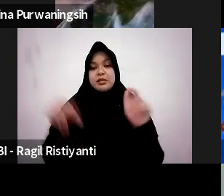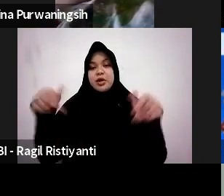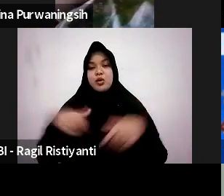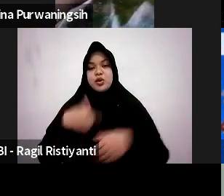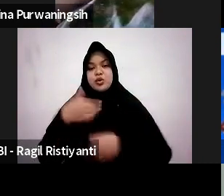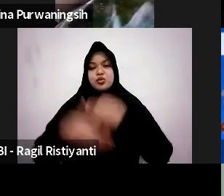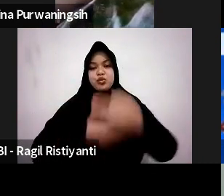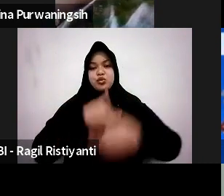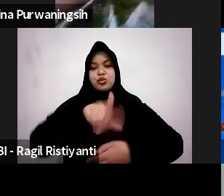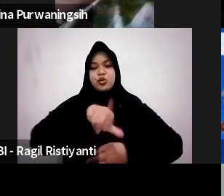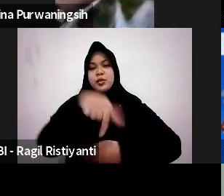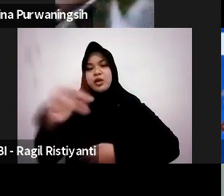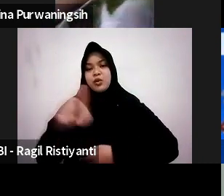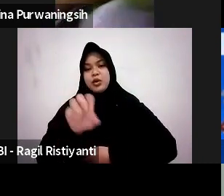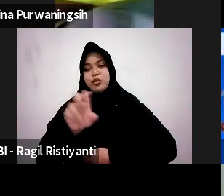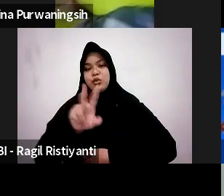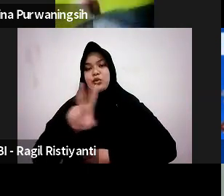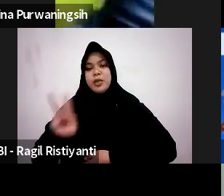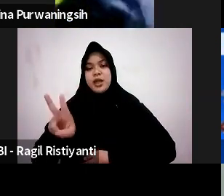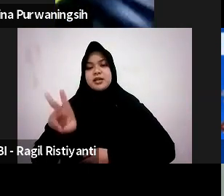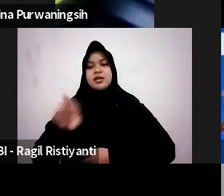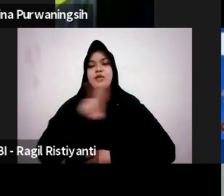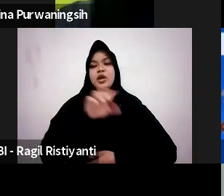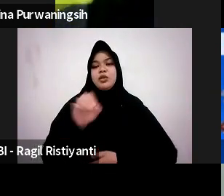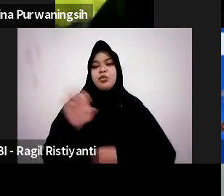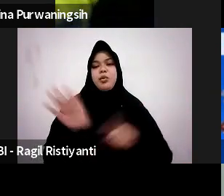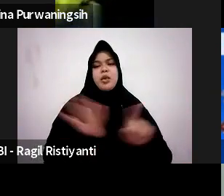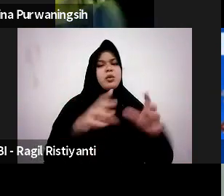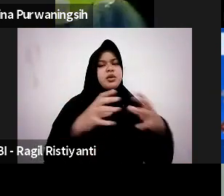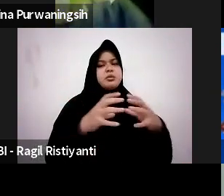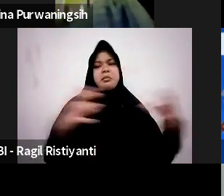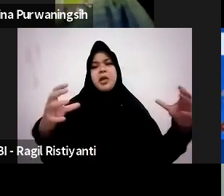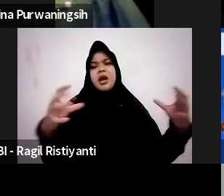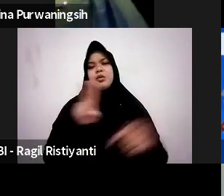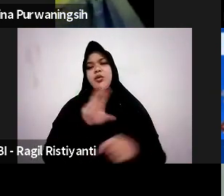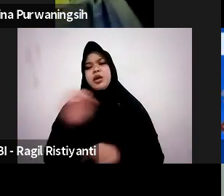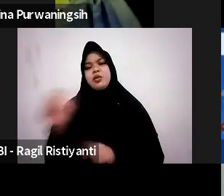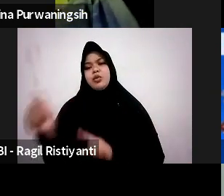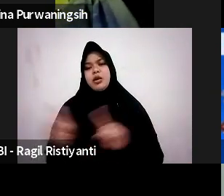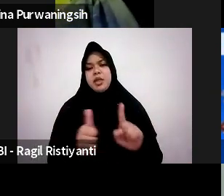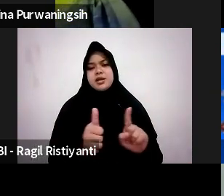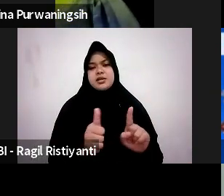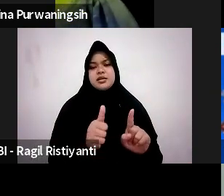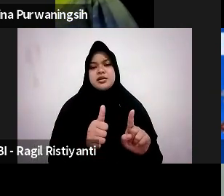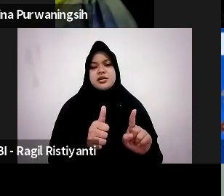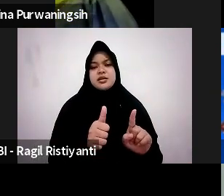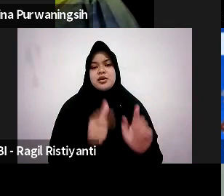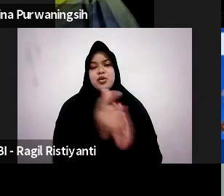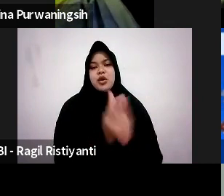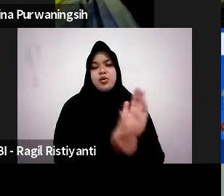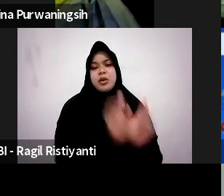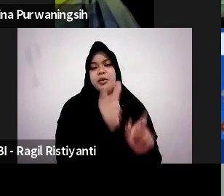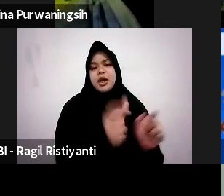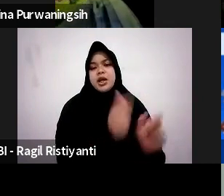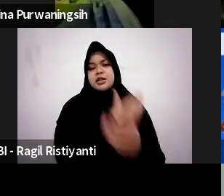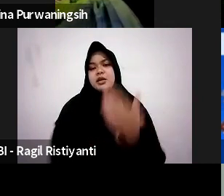2000 2012 2014 banyak sekali 2016 undang-undang disabilitas